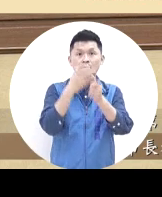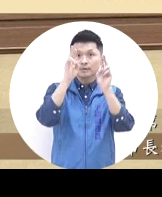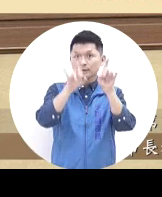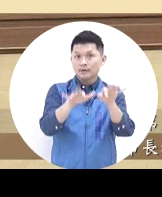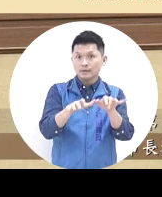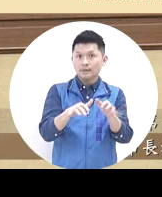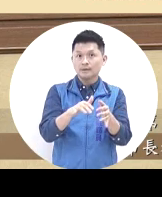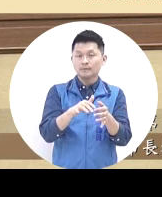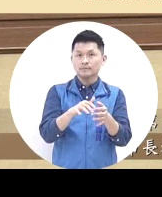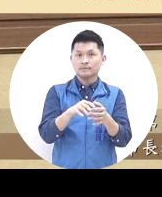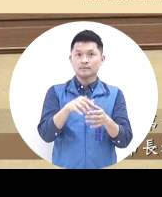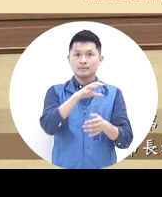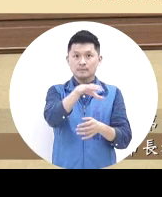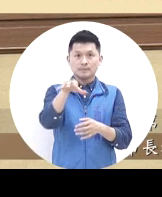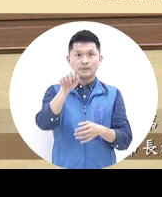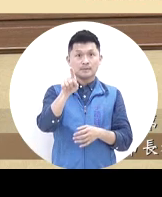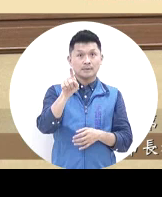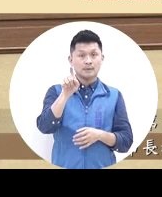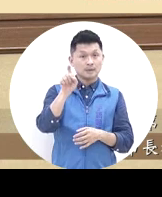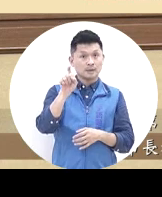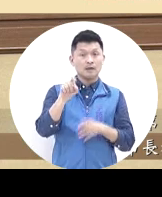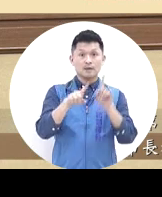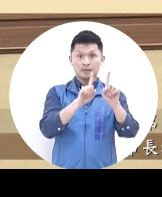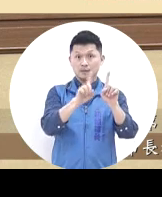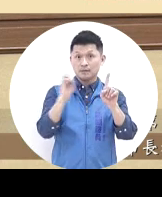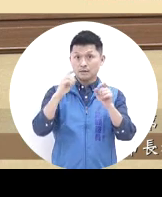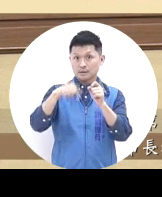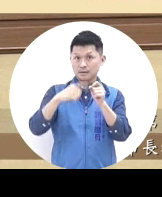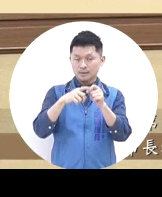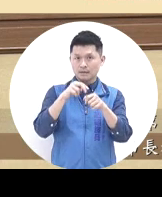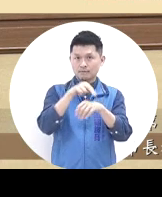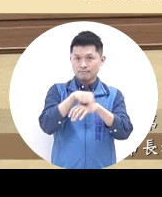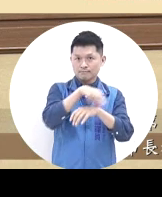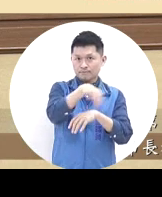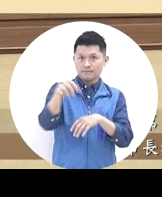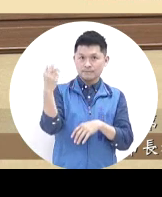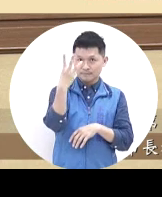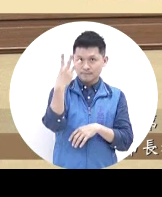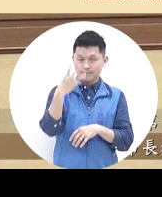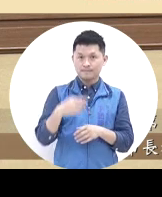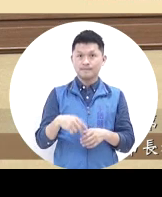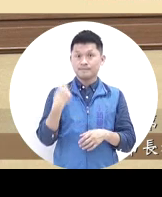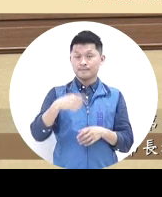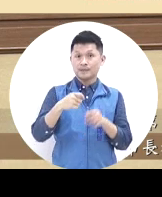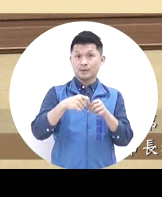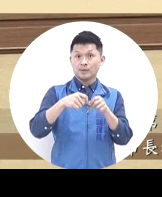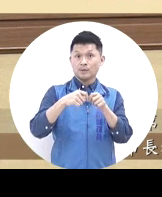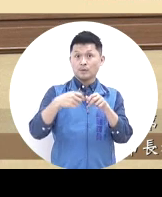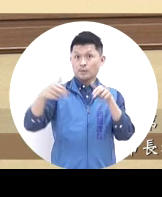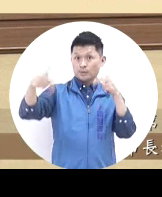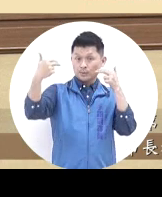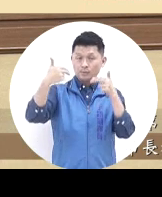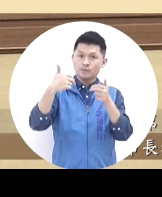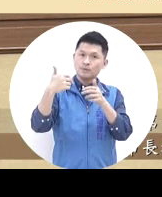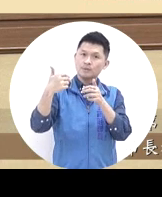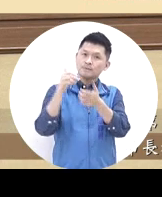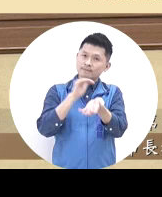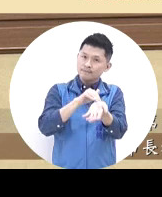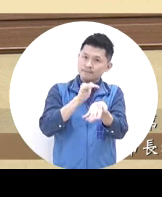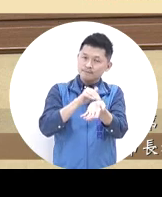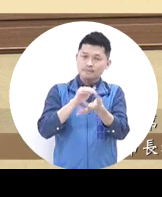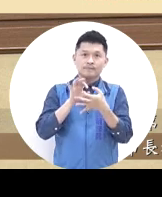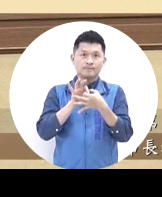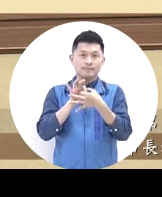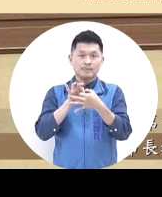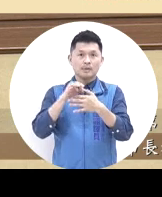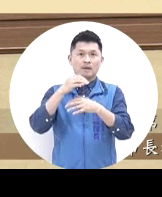方，110年会再规划三个地方。至于远距医疗的照护，弥补边乡医疗资源的